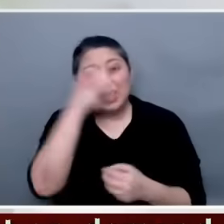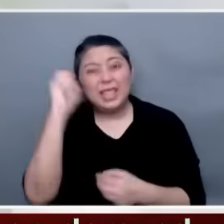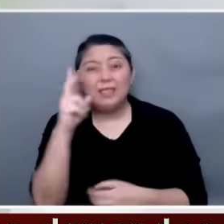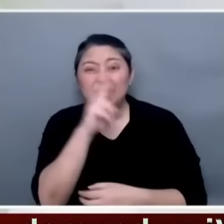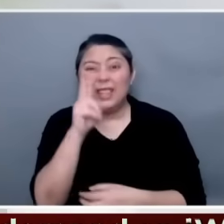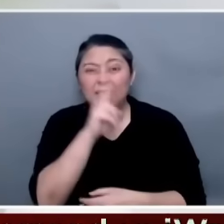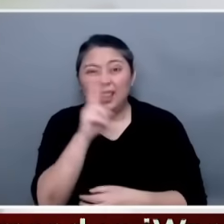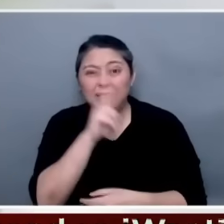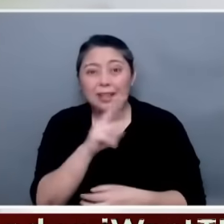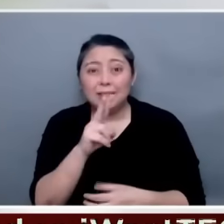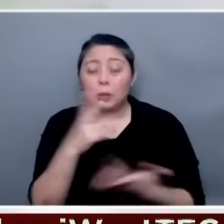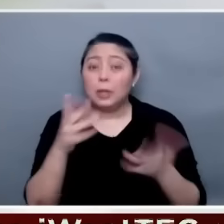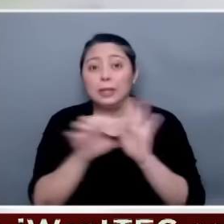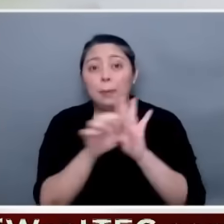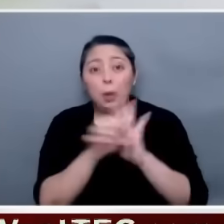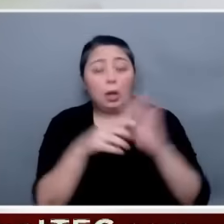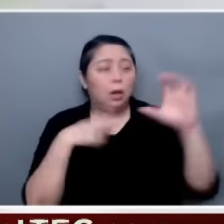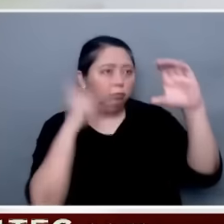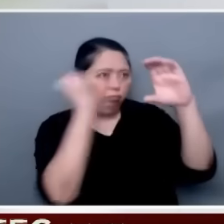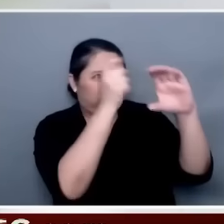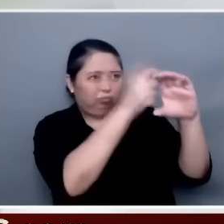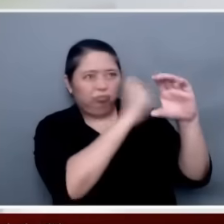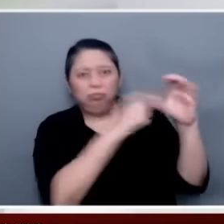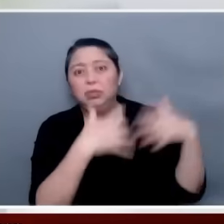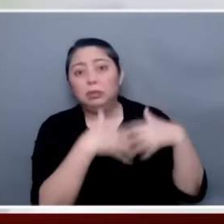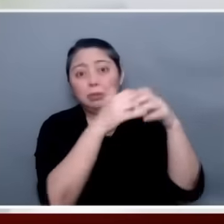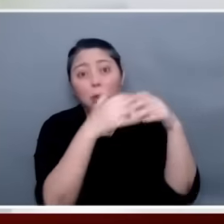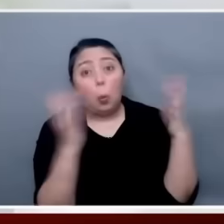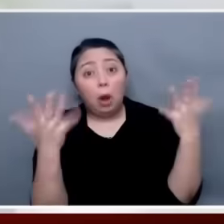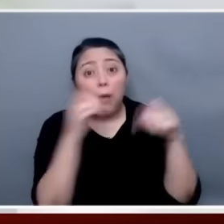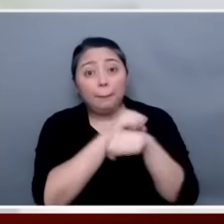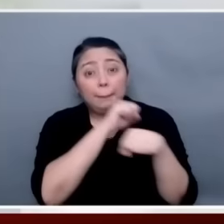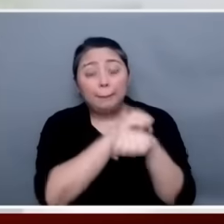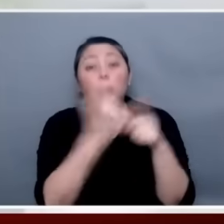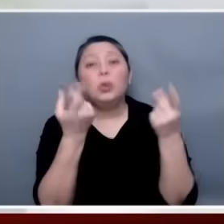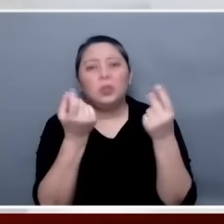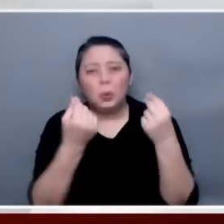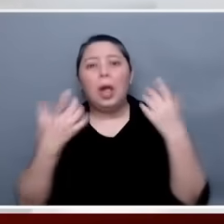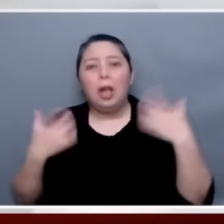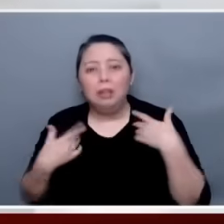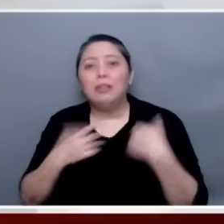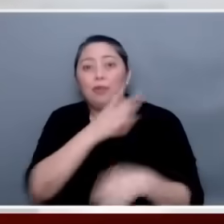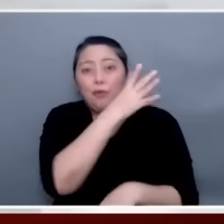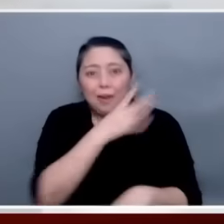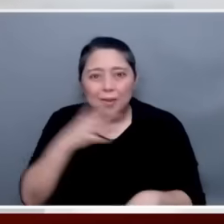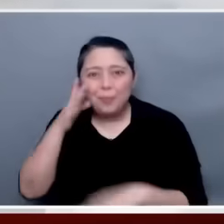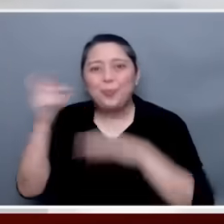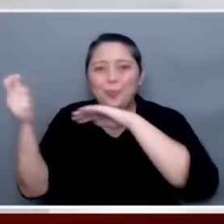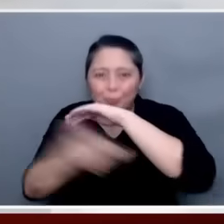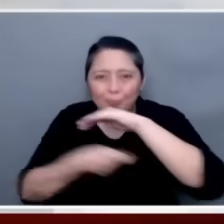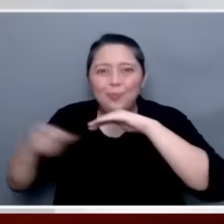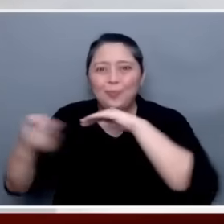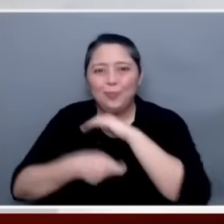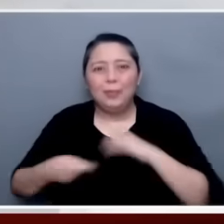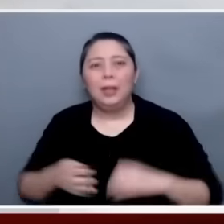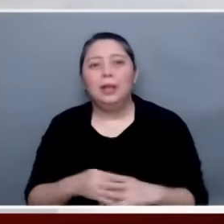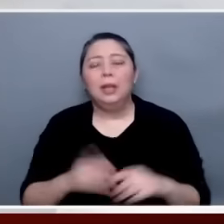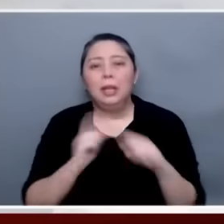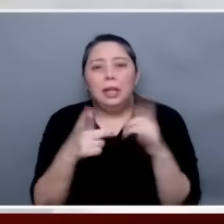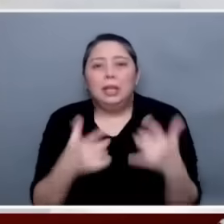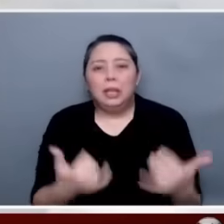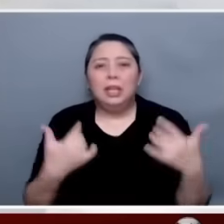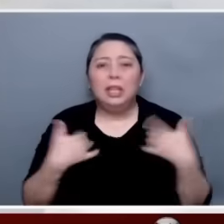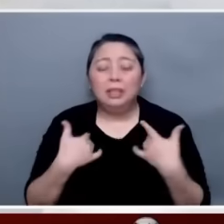construction, gutom abutin mo. Kaya nagsisikap kami nga may magpagpagpananim. Pero dahil pa rin sa travel restrictions